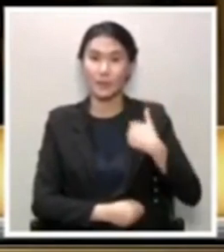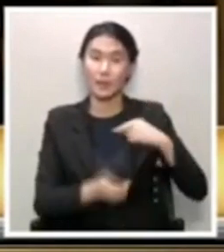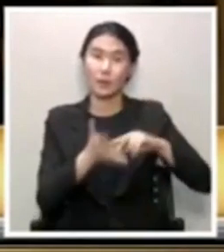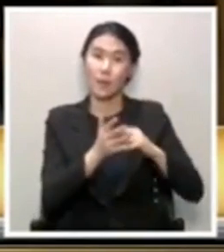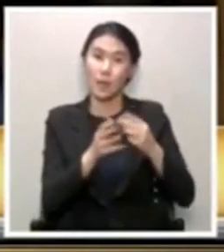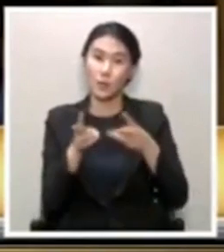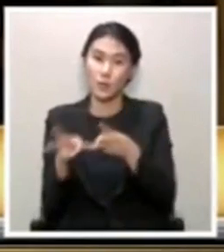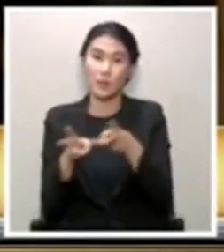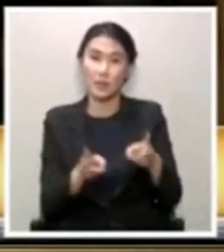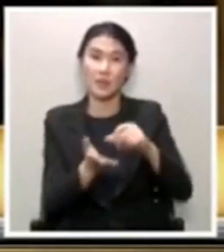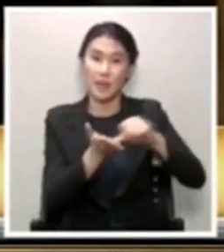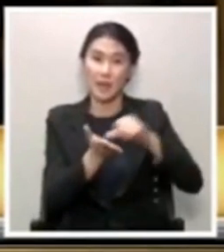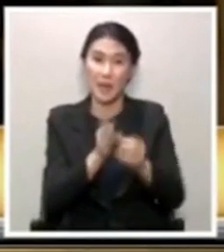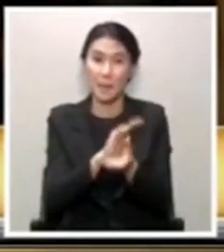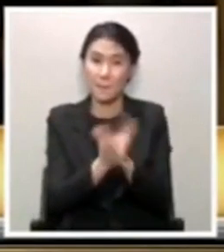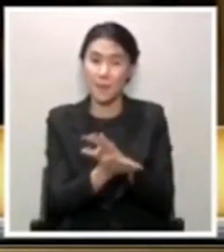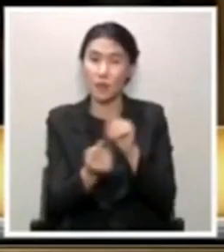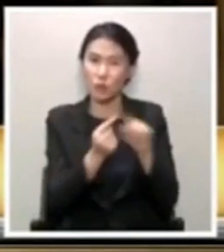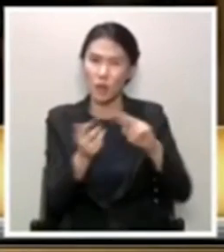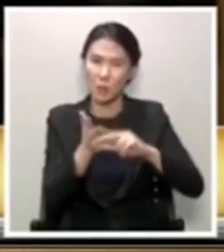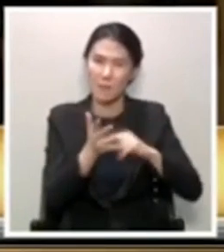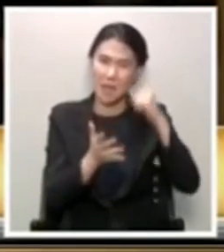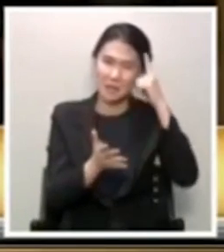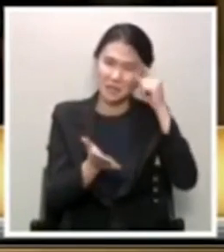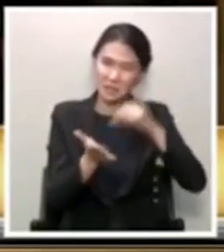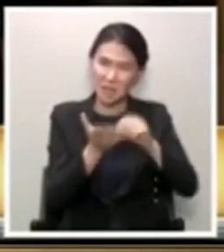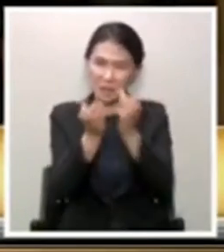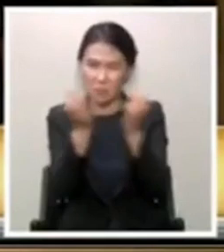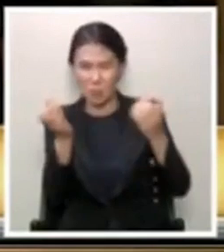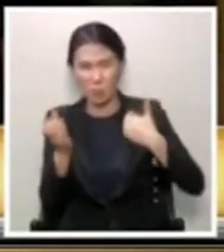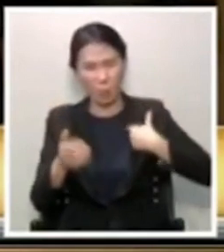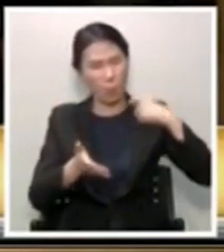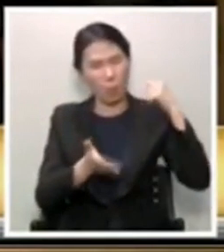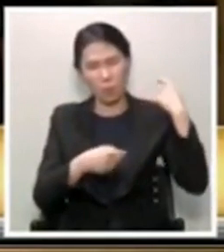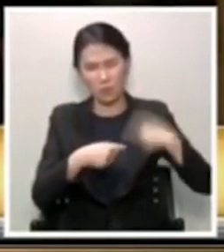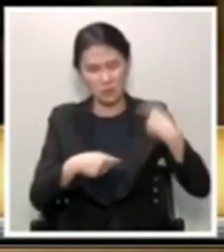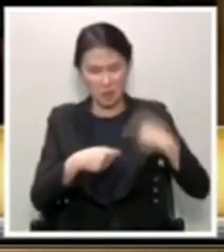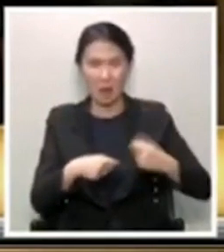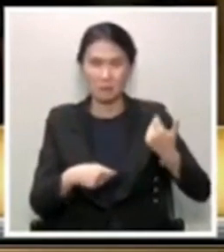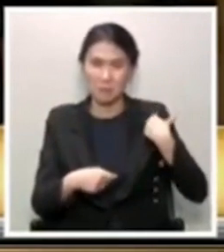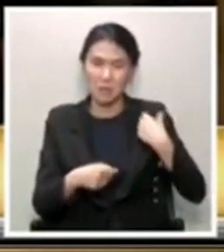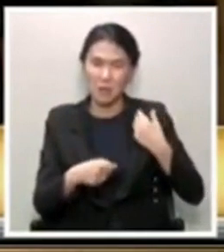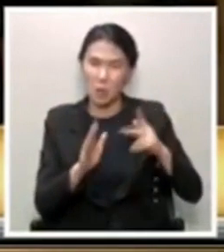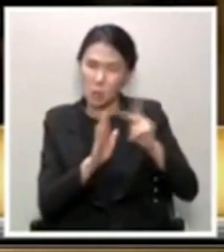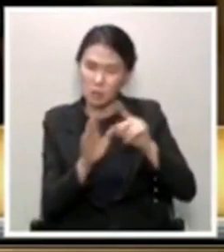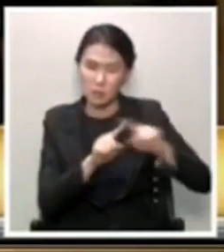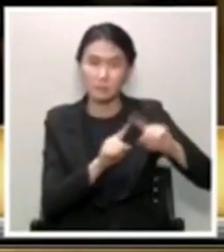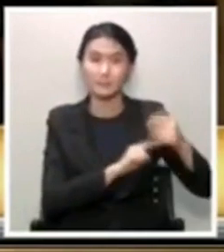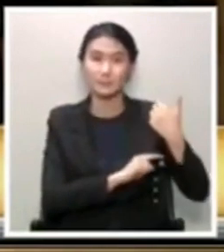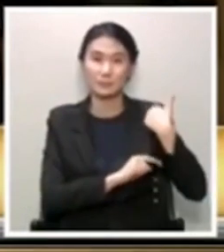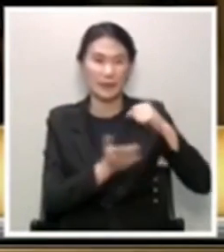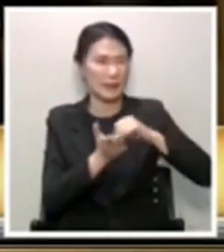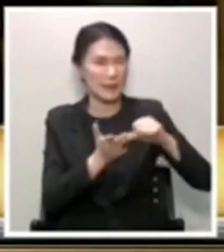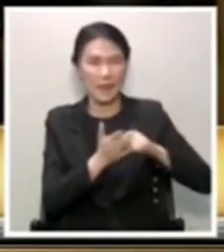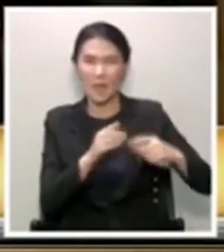วิธีการแก้ไขรัฐธรรมนูญไว้ยากมากที่สุดตั้งแต่เรามีรัฐธรรมนูญในประเทศนี้มาเป็นรัฐธรรมนูญที่แก้ย